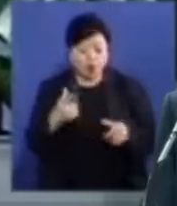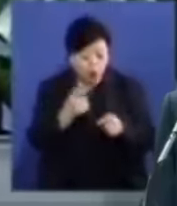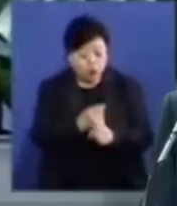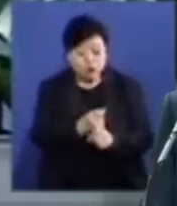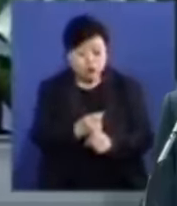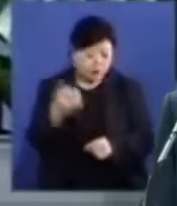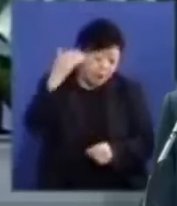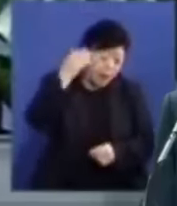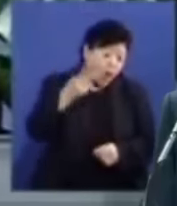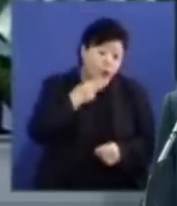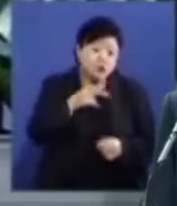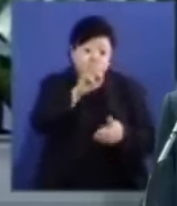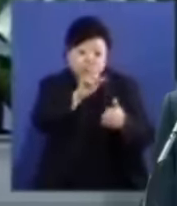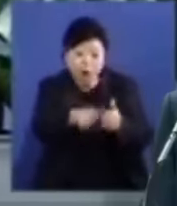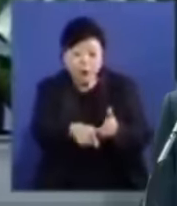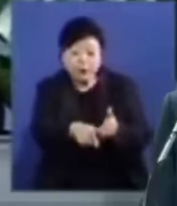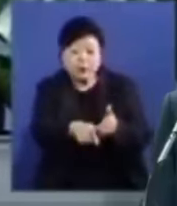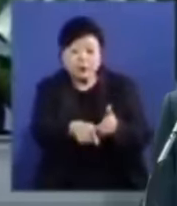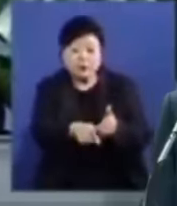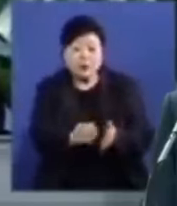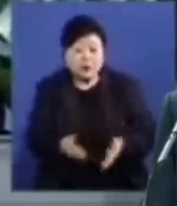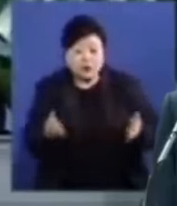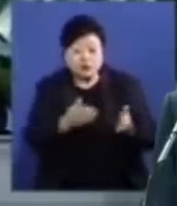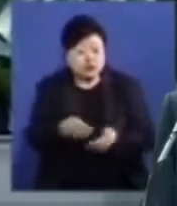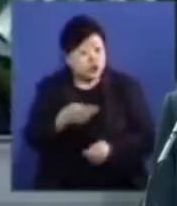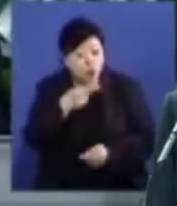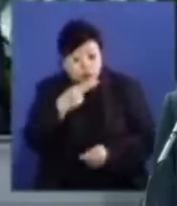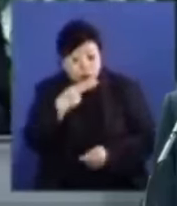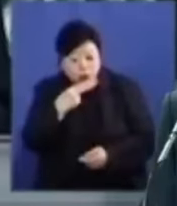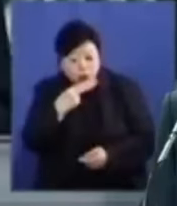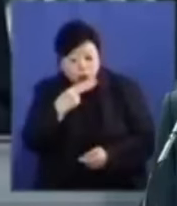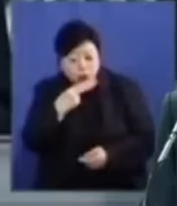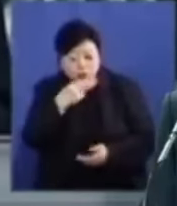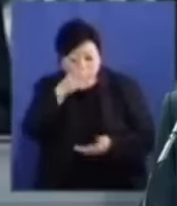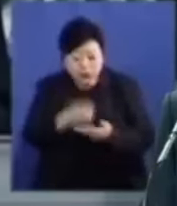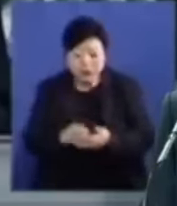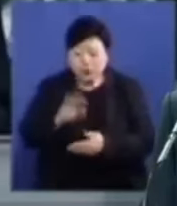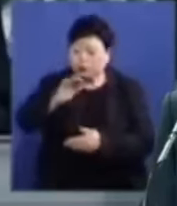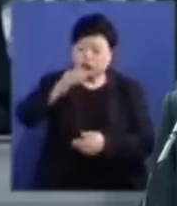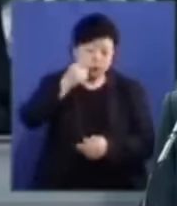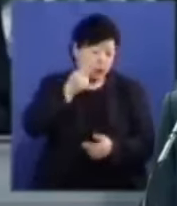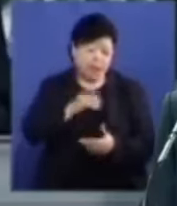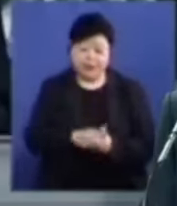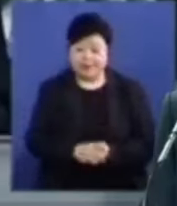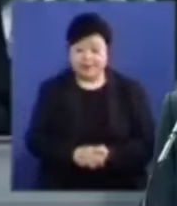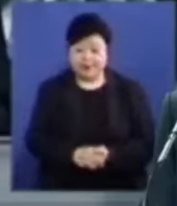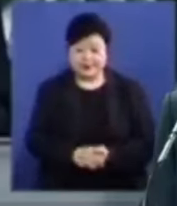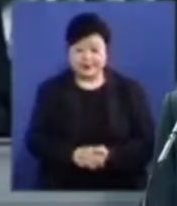안 쳐들어오는데 그릇이 준비 안 되는데 어떻게 잔이 넘치게 하는 것입니까?